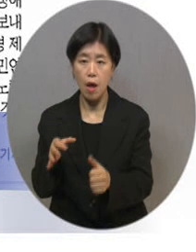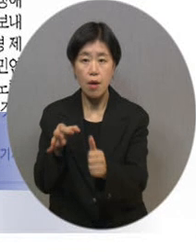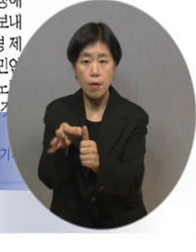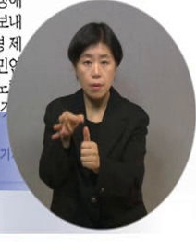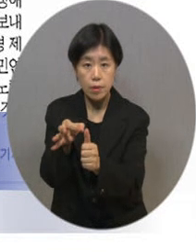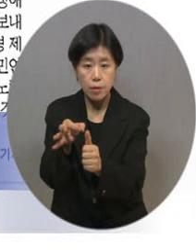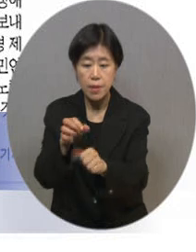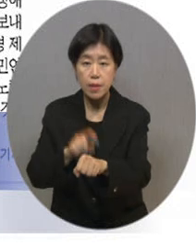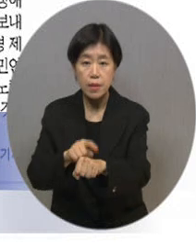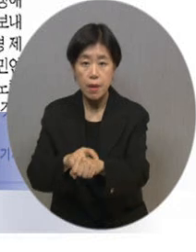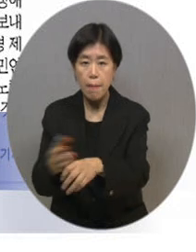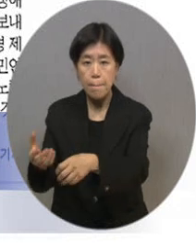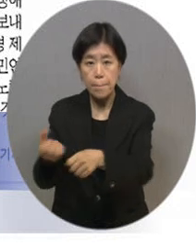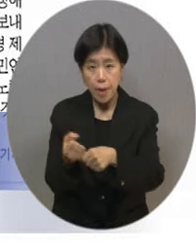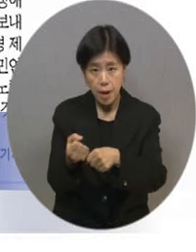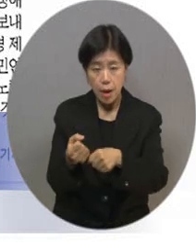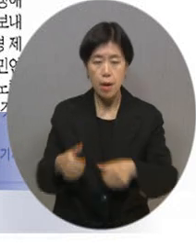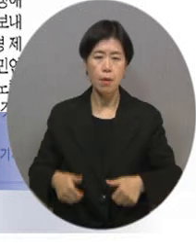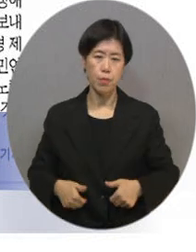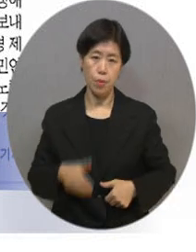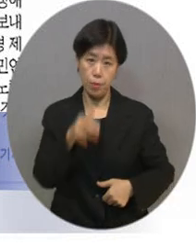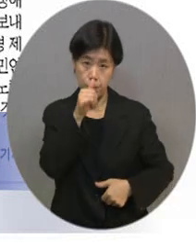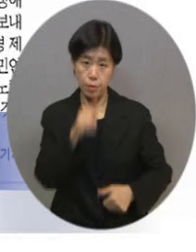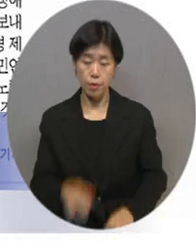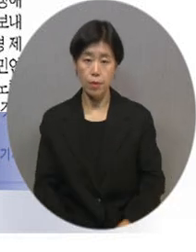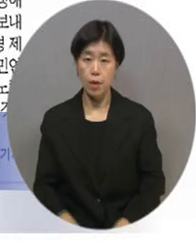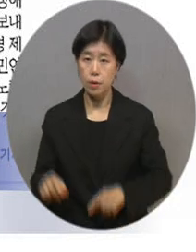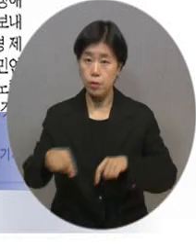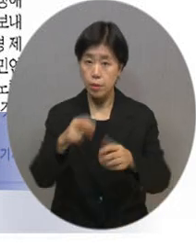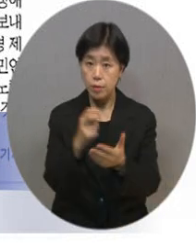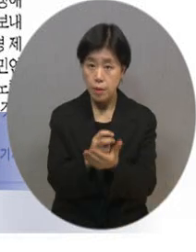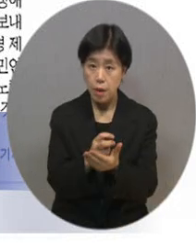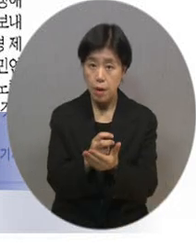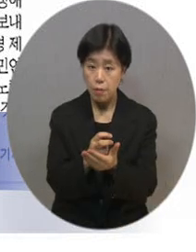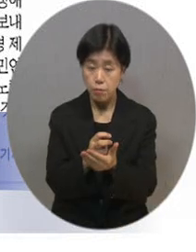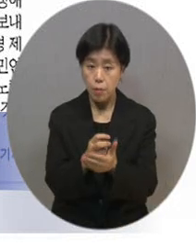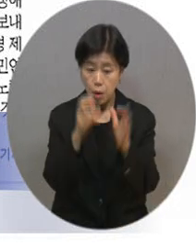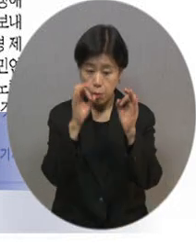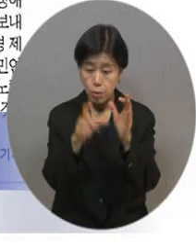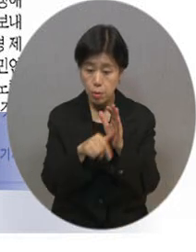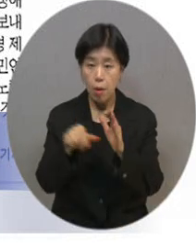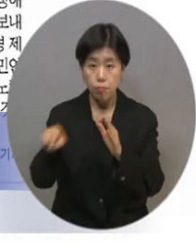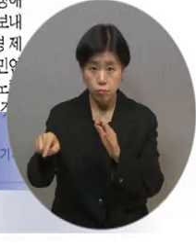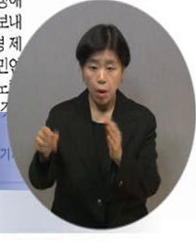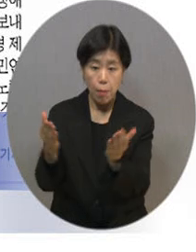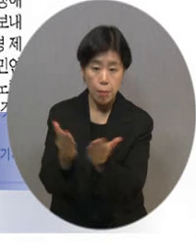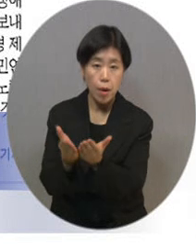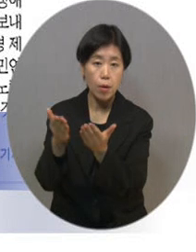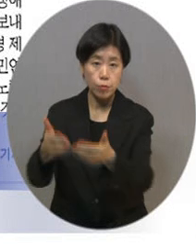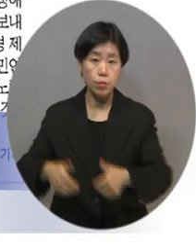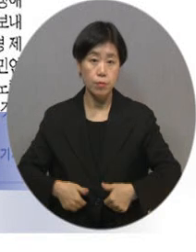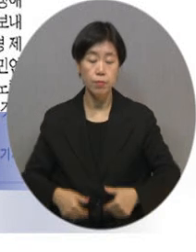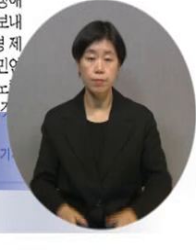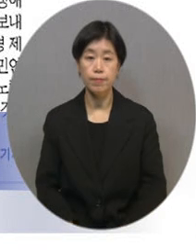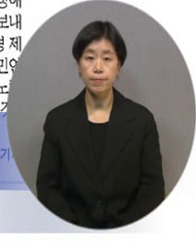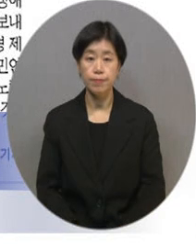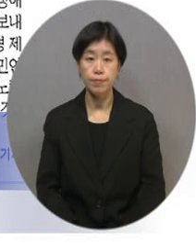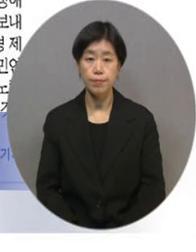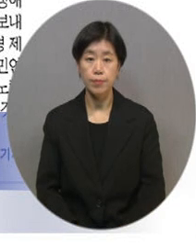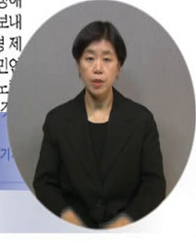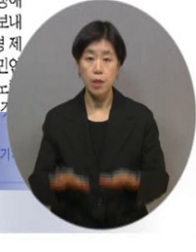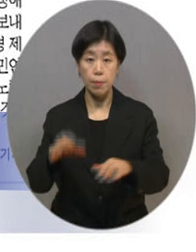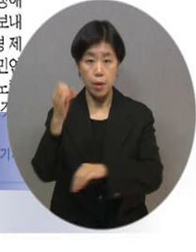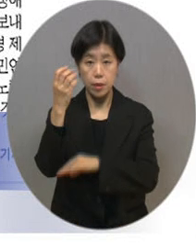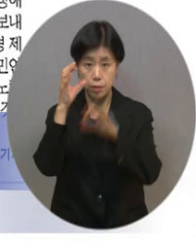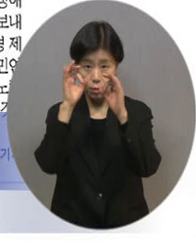지급시기를 앞당길 필요가 있고 정책적으로도 충분히 실현성이 있다는 점 입니다 특히